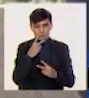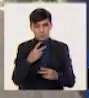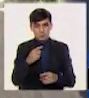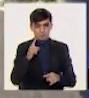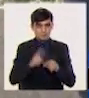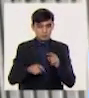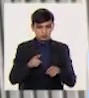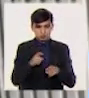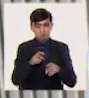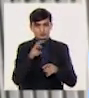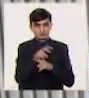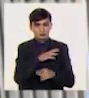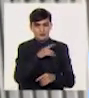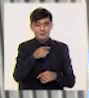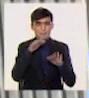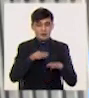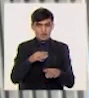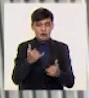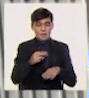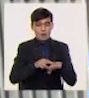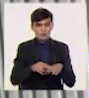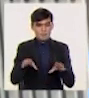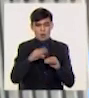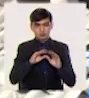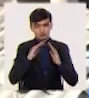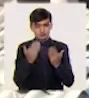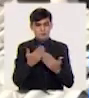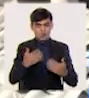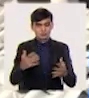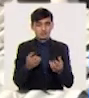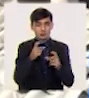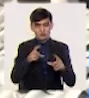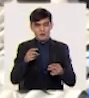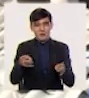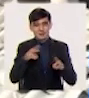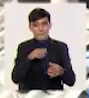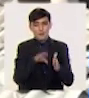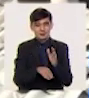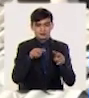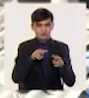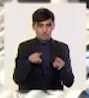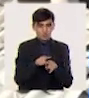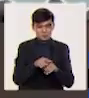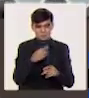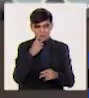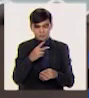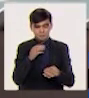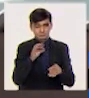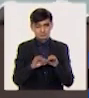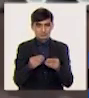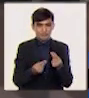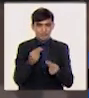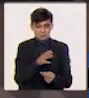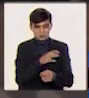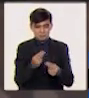жүгіріп шықты. Қазір бұл жерді полицейлер толық қоршау қалған. Құтқарушылар қараусыз қалған бүлдіршіндер қол жетім жерде тұрған сіріңкені жағып